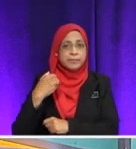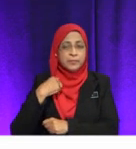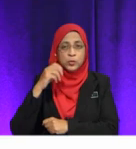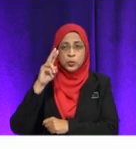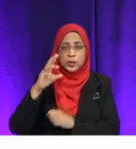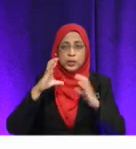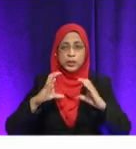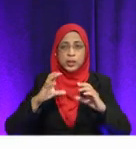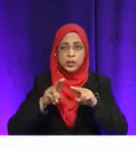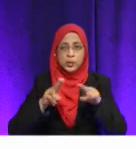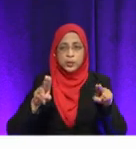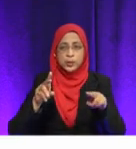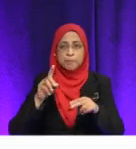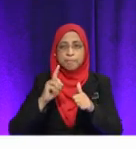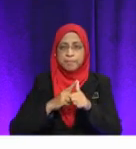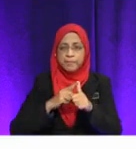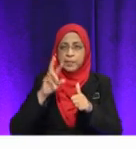ukuran Indonesia